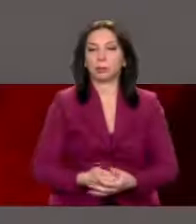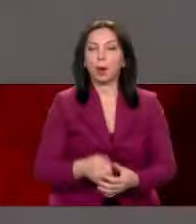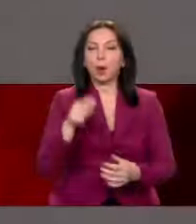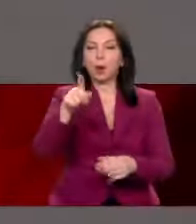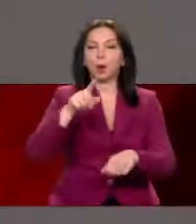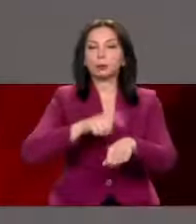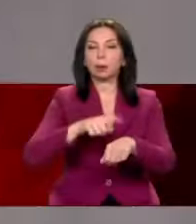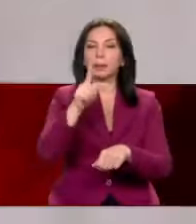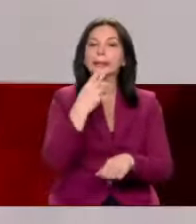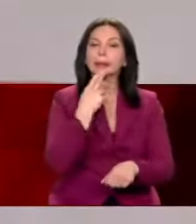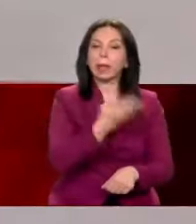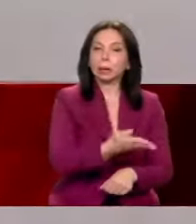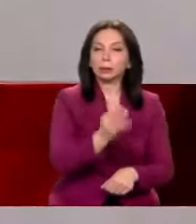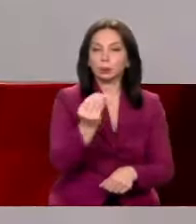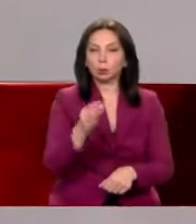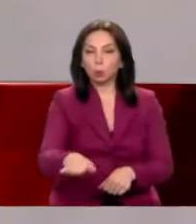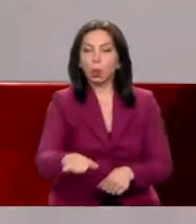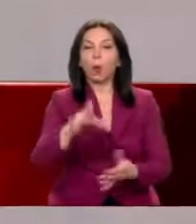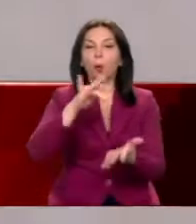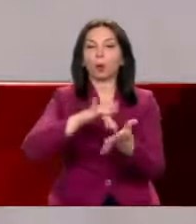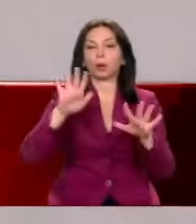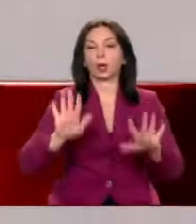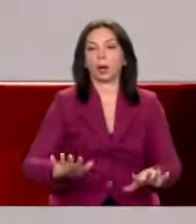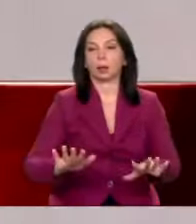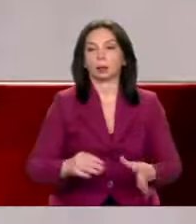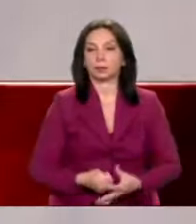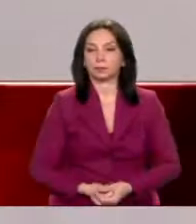O sırada bir kadın ve çocuğu da arbede arasında kaldı.